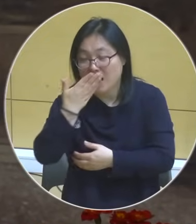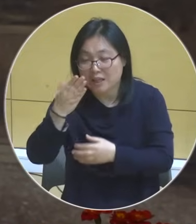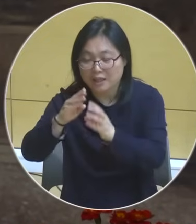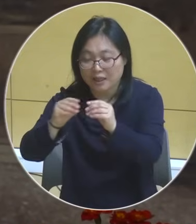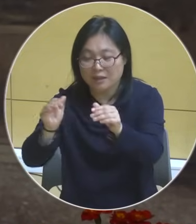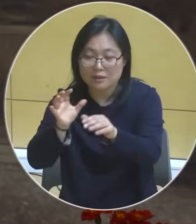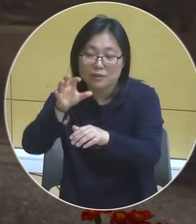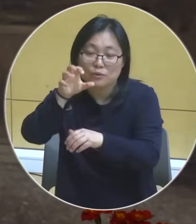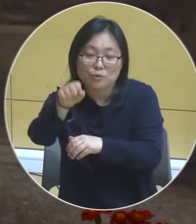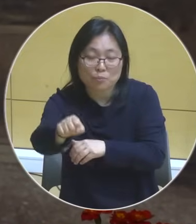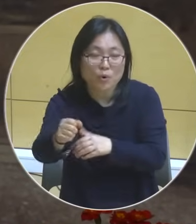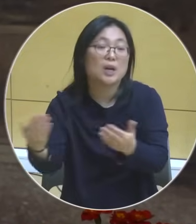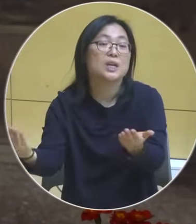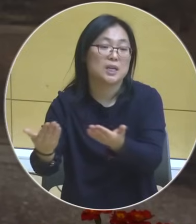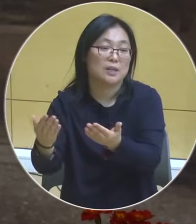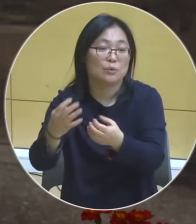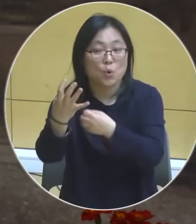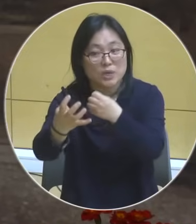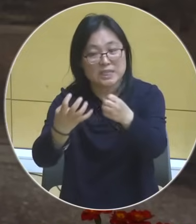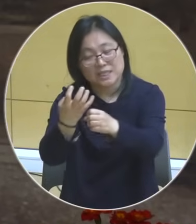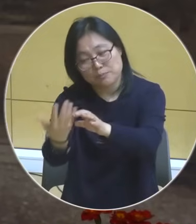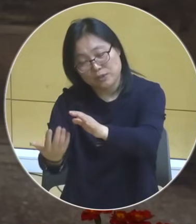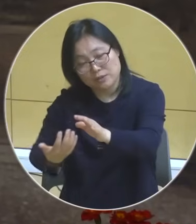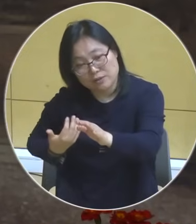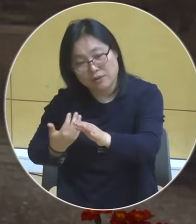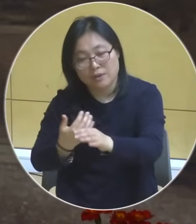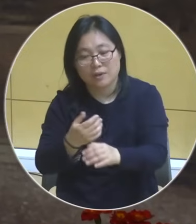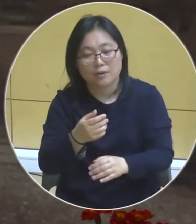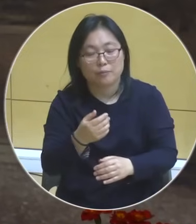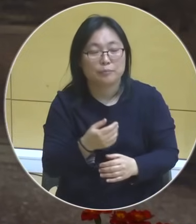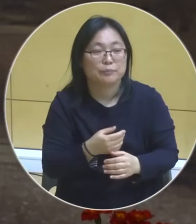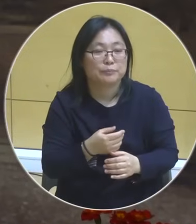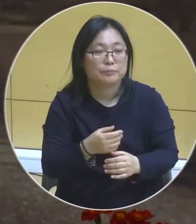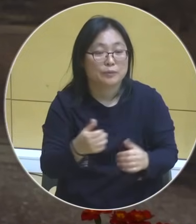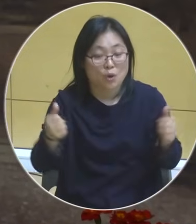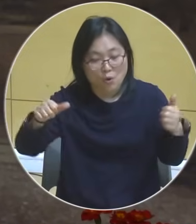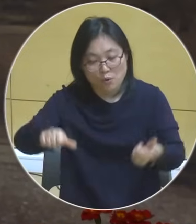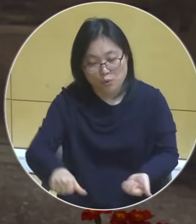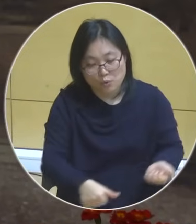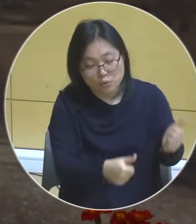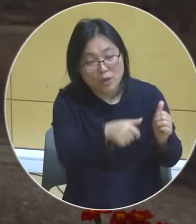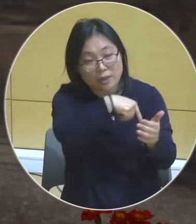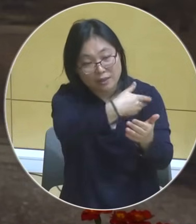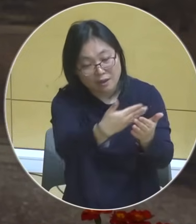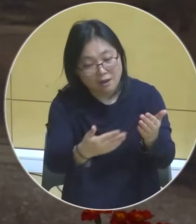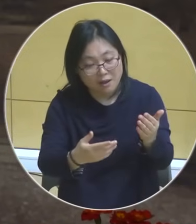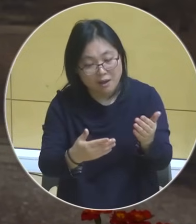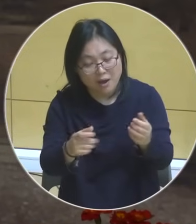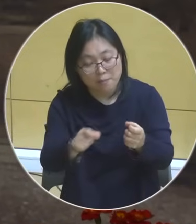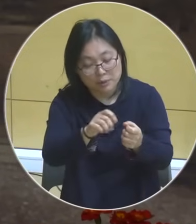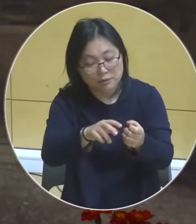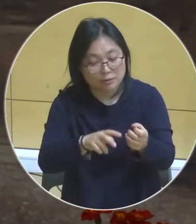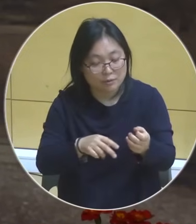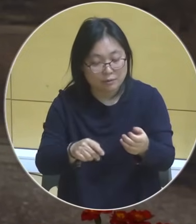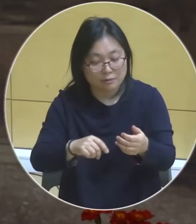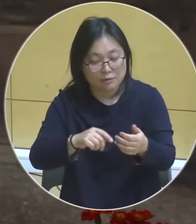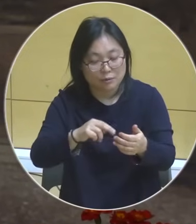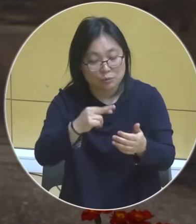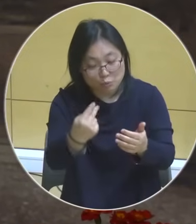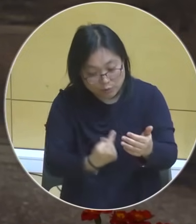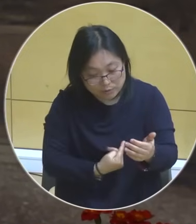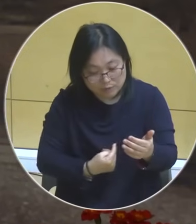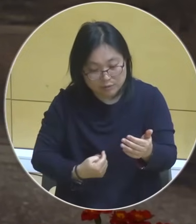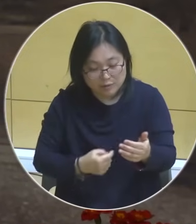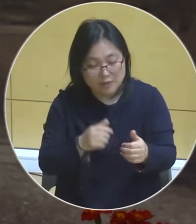일들, 그리고 40년 전에 이 요단강 앞에서 돌아섰던, 건널 수 없어서 돌아섰던 그 실패의